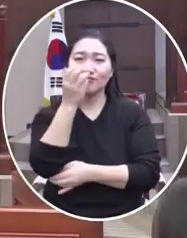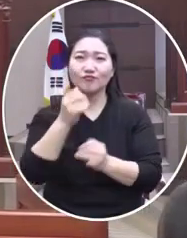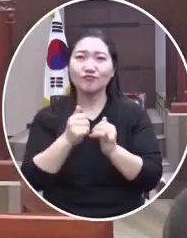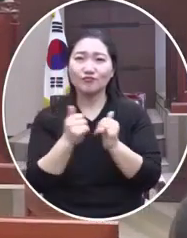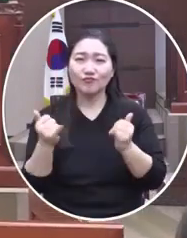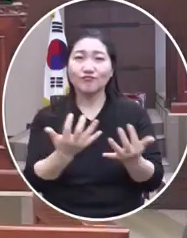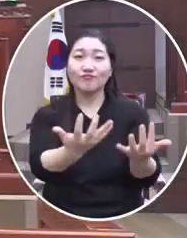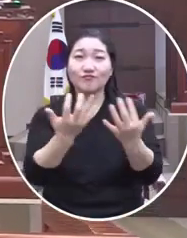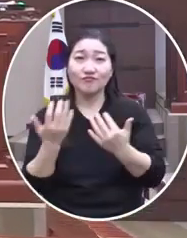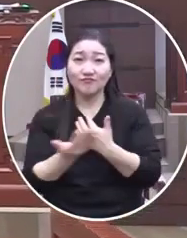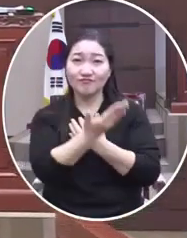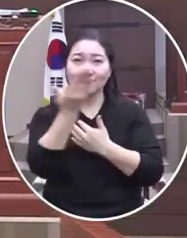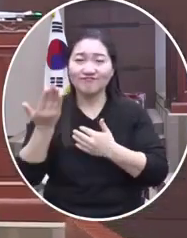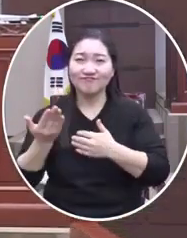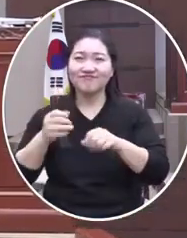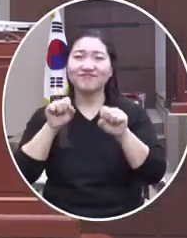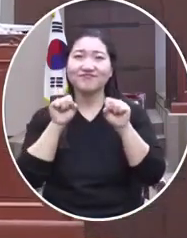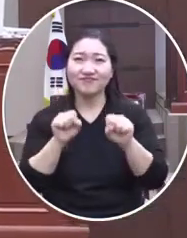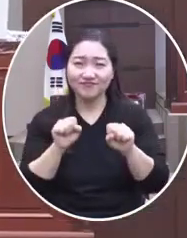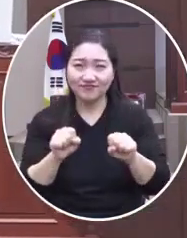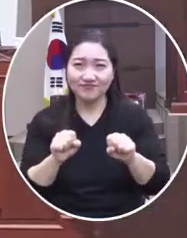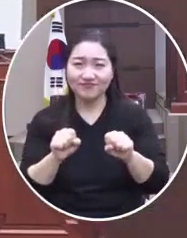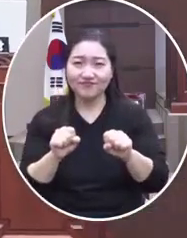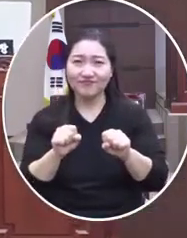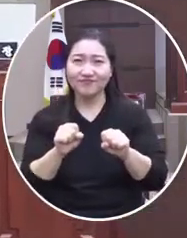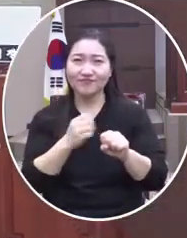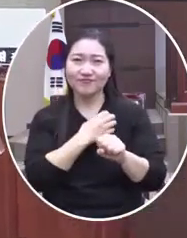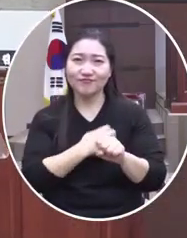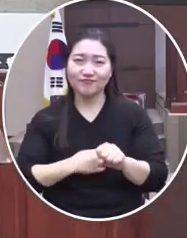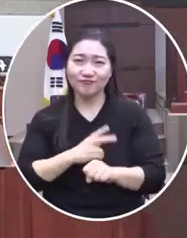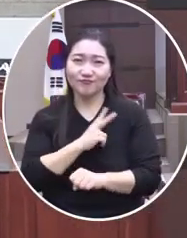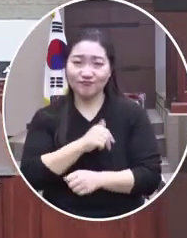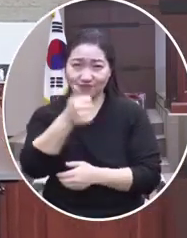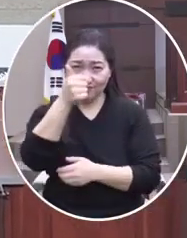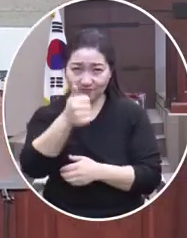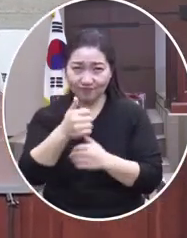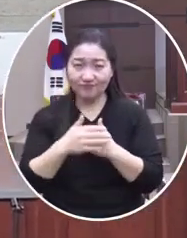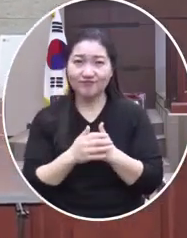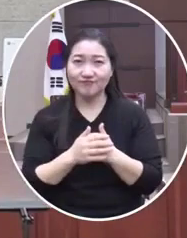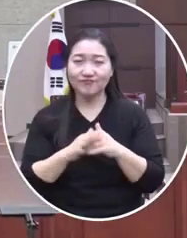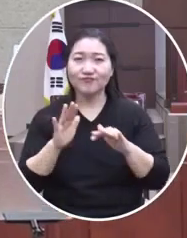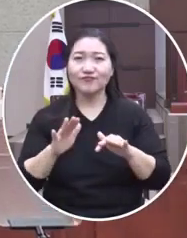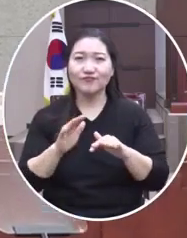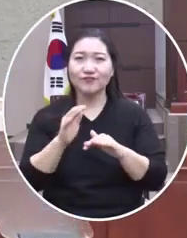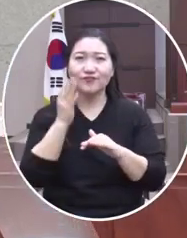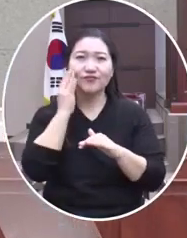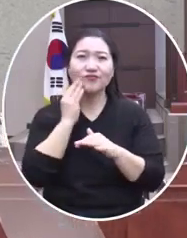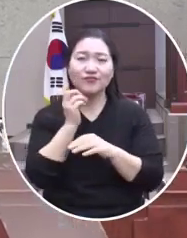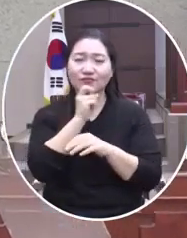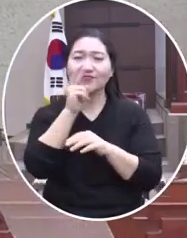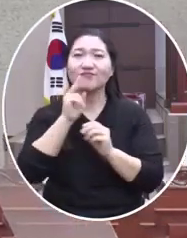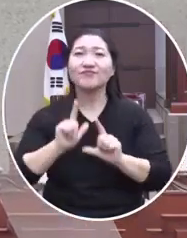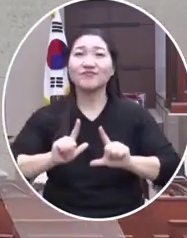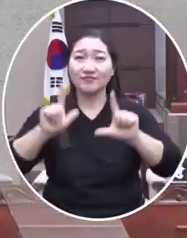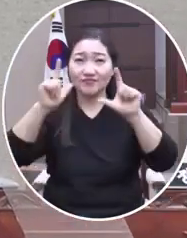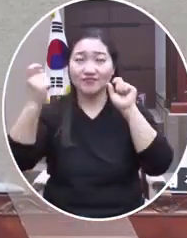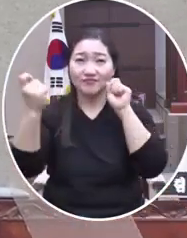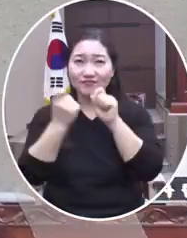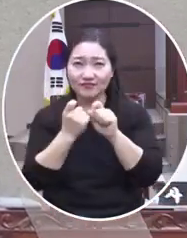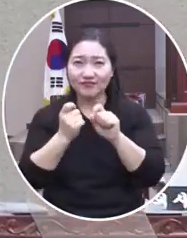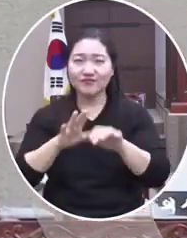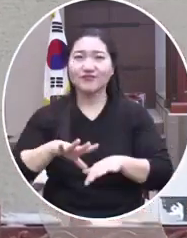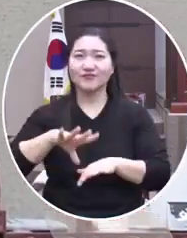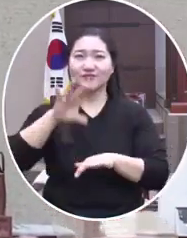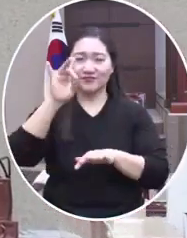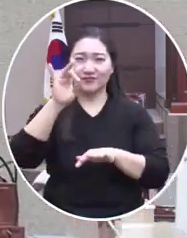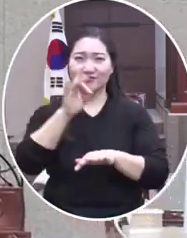방청객 여러분 안녕하십니까 김준성 의장 갑진년 청년의 해를 맞이하여 첫